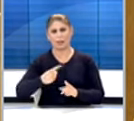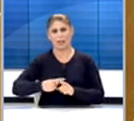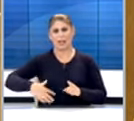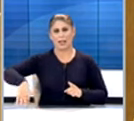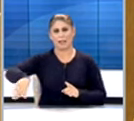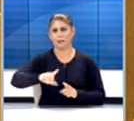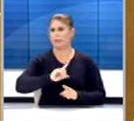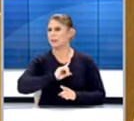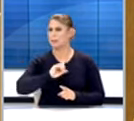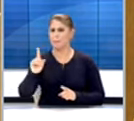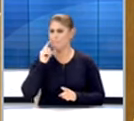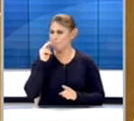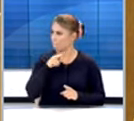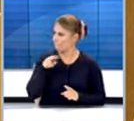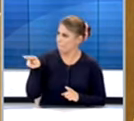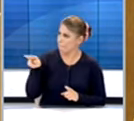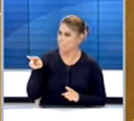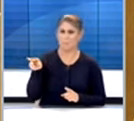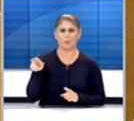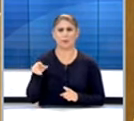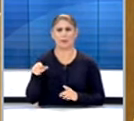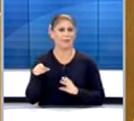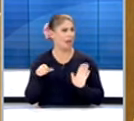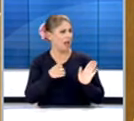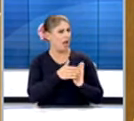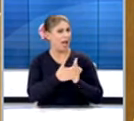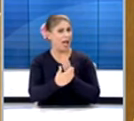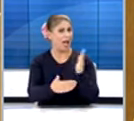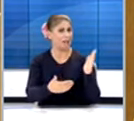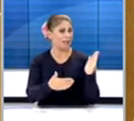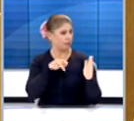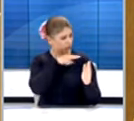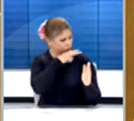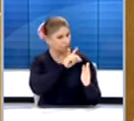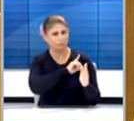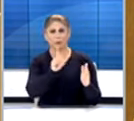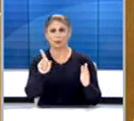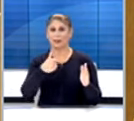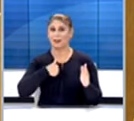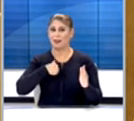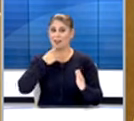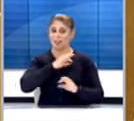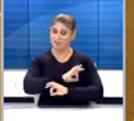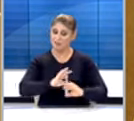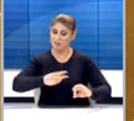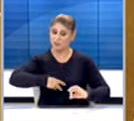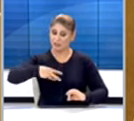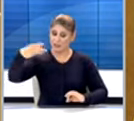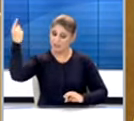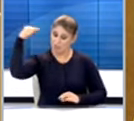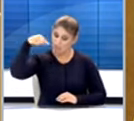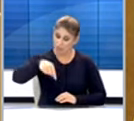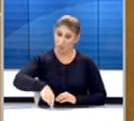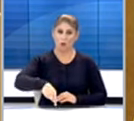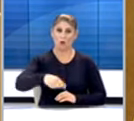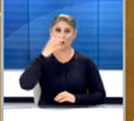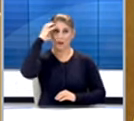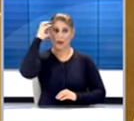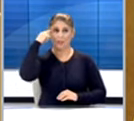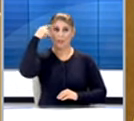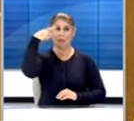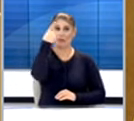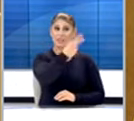μην ξανακοιτάξει προς τα αριστερά. Αλλά σας βεβαιώνουμε ότι ο ΣΥΡΙΖΑ θα είναι εδώ να υπενθυμίζει τις δικές σας επιλογές,